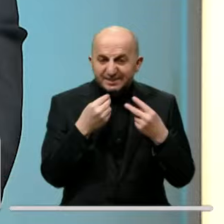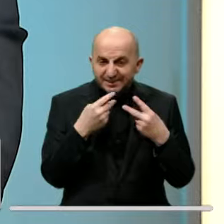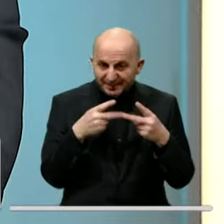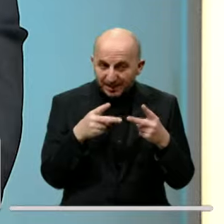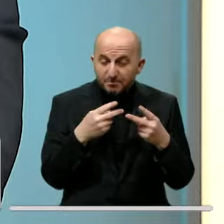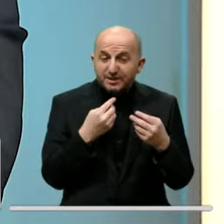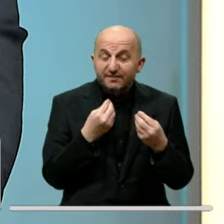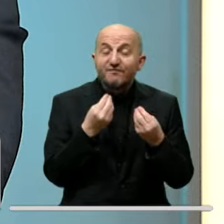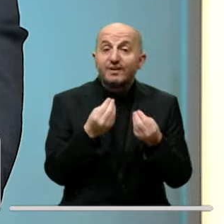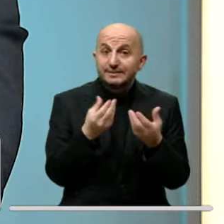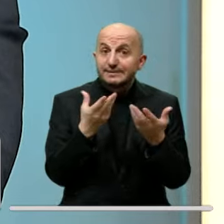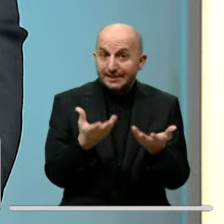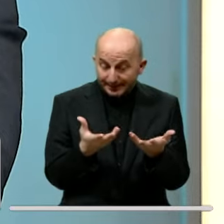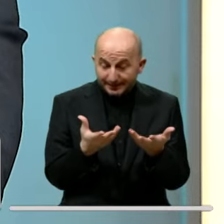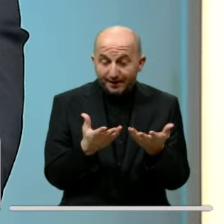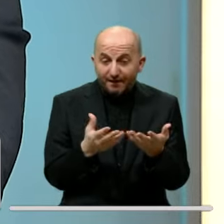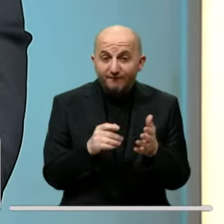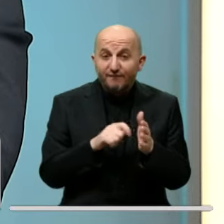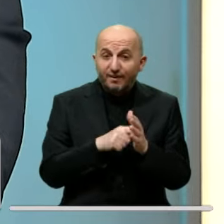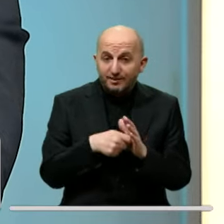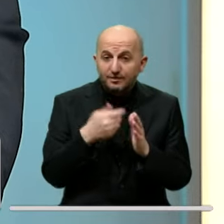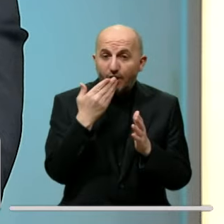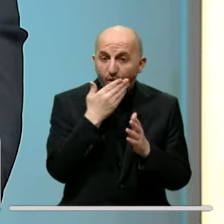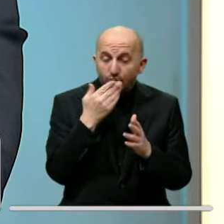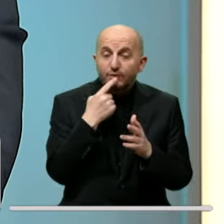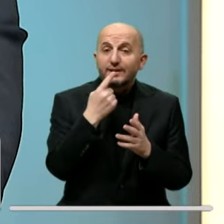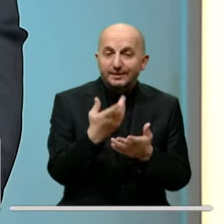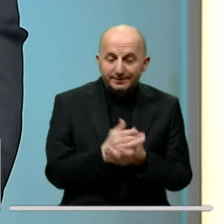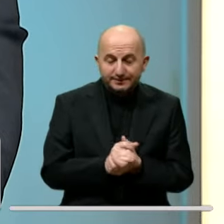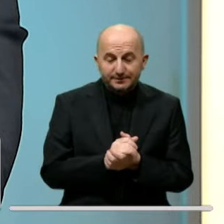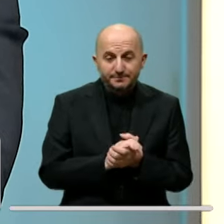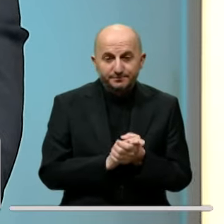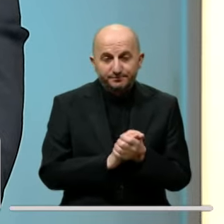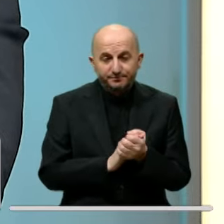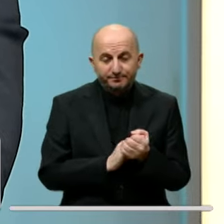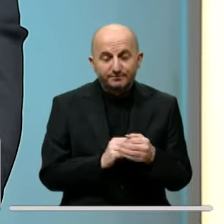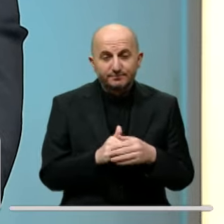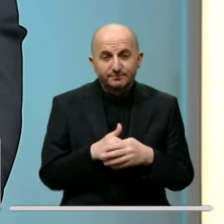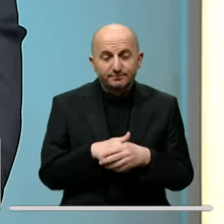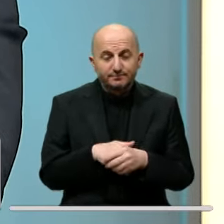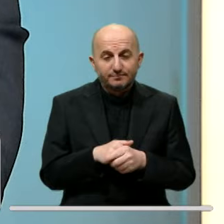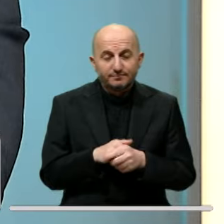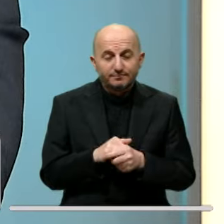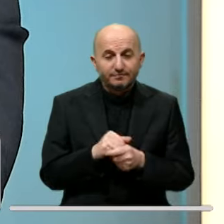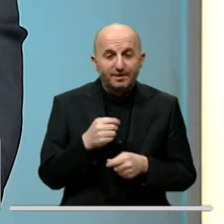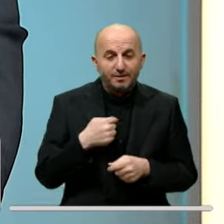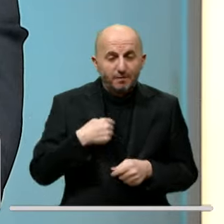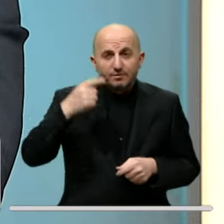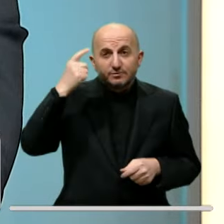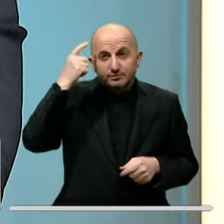yani olabilir denseydi, Fatiha'yı okuyun denirdi. Ha, ben zihnim çok meşgul,